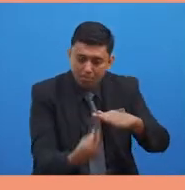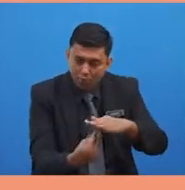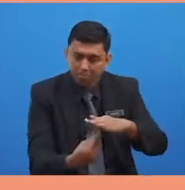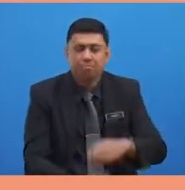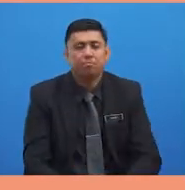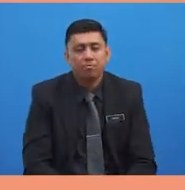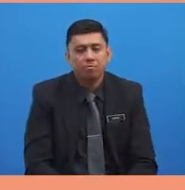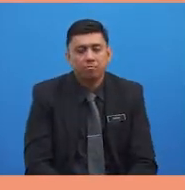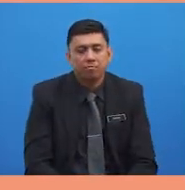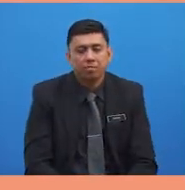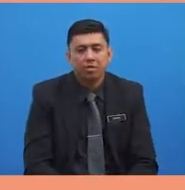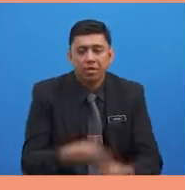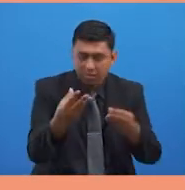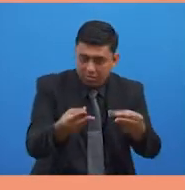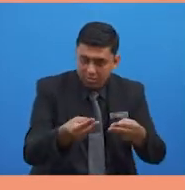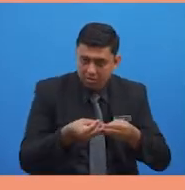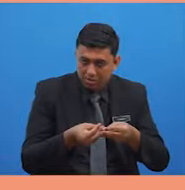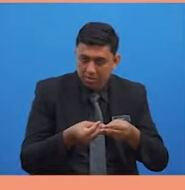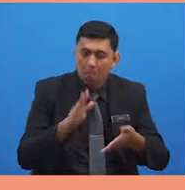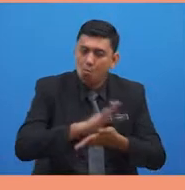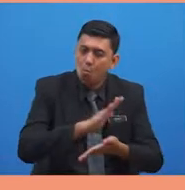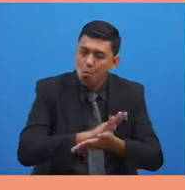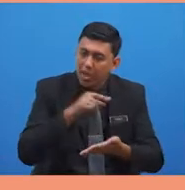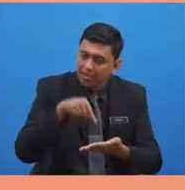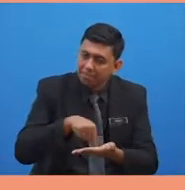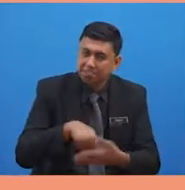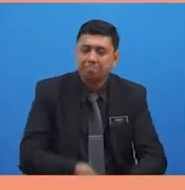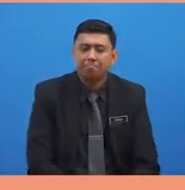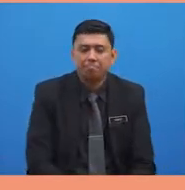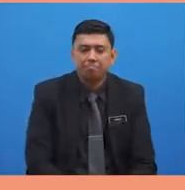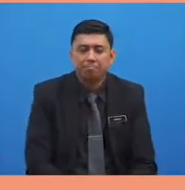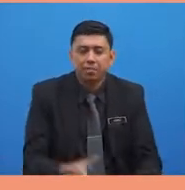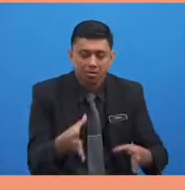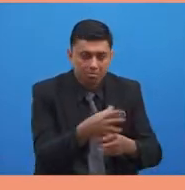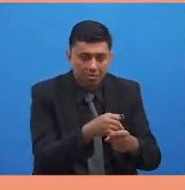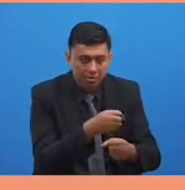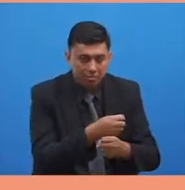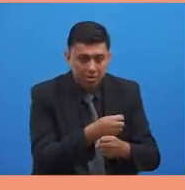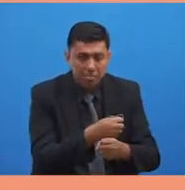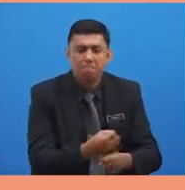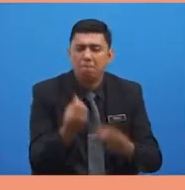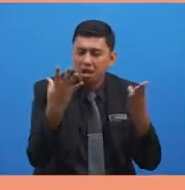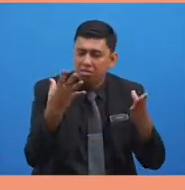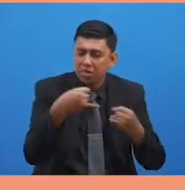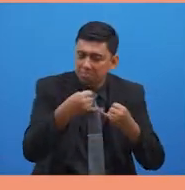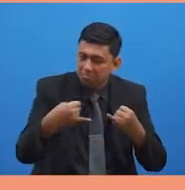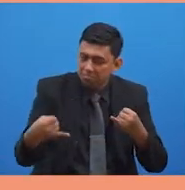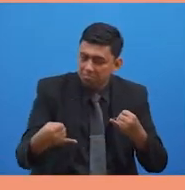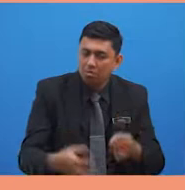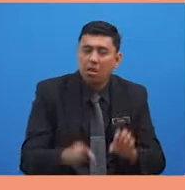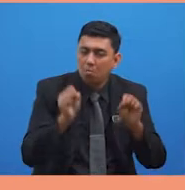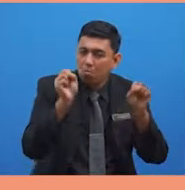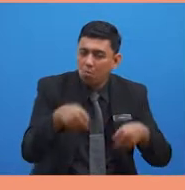yang akan diterima oleh borang ini. Terdapat banyak jenis input yang kita